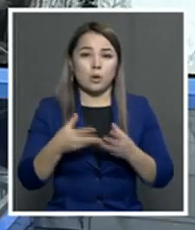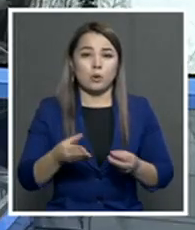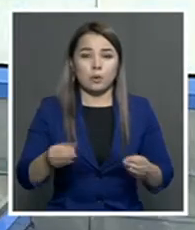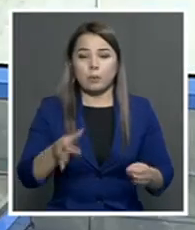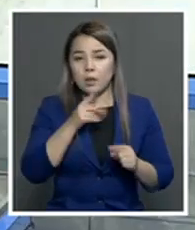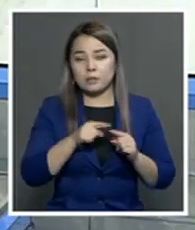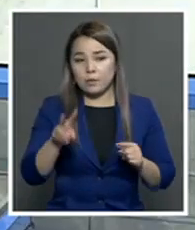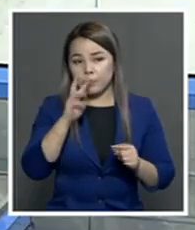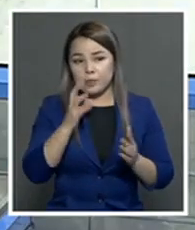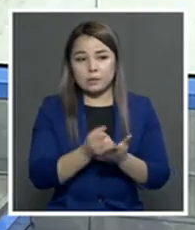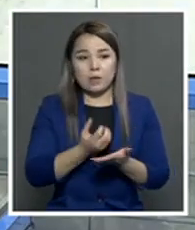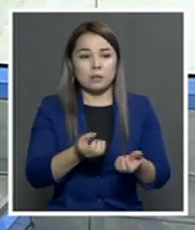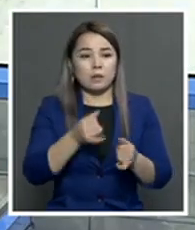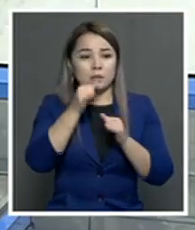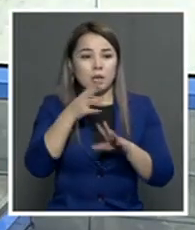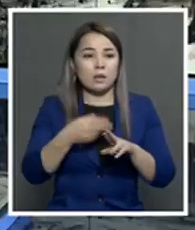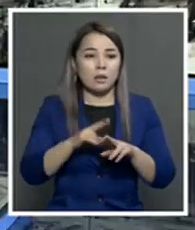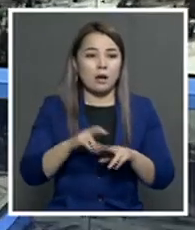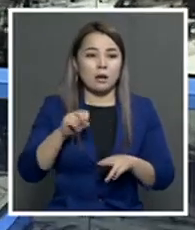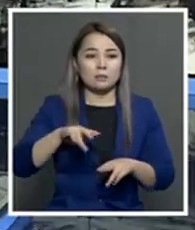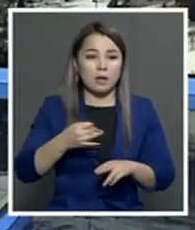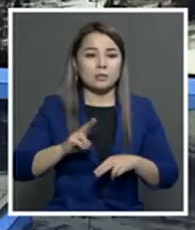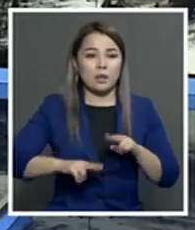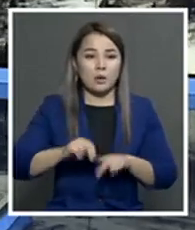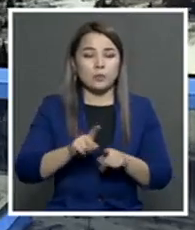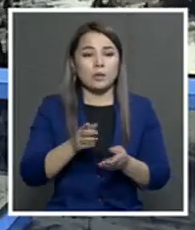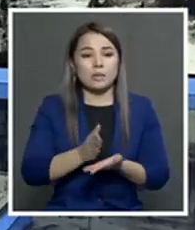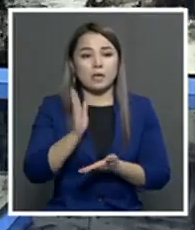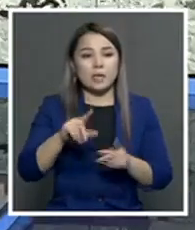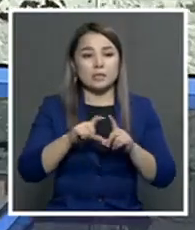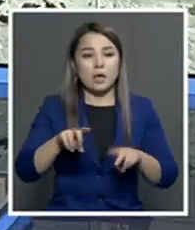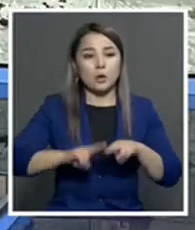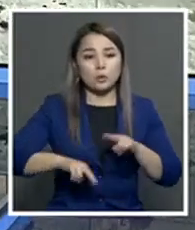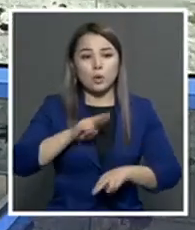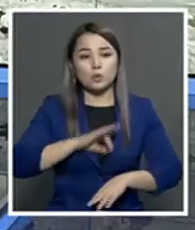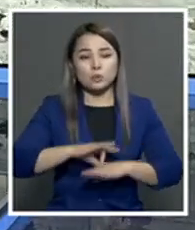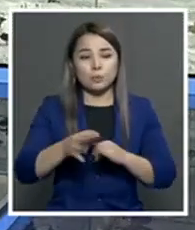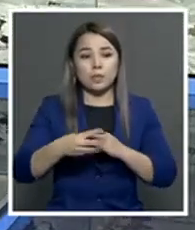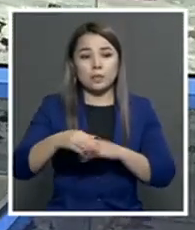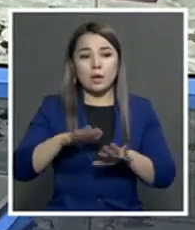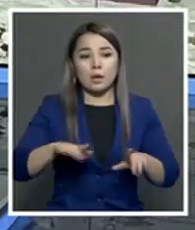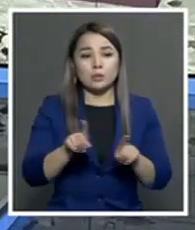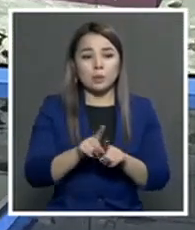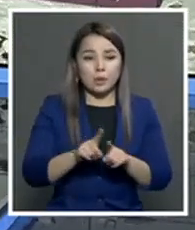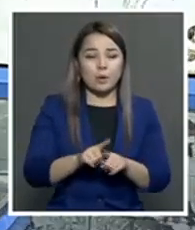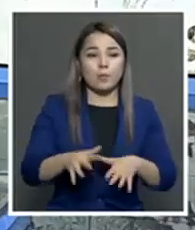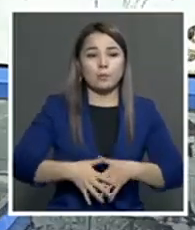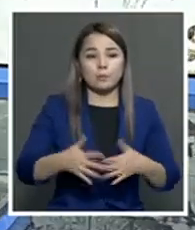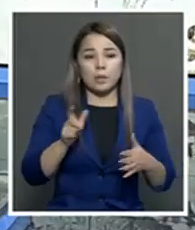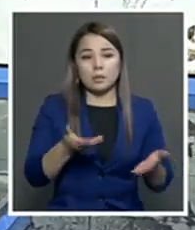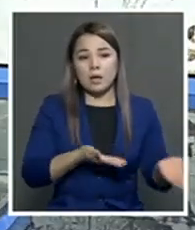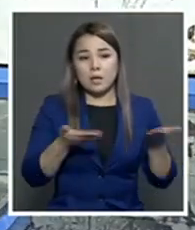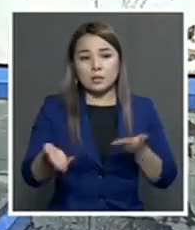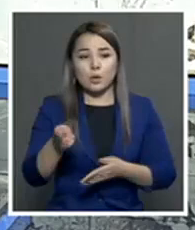еңбек ақысын ала алмай жүр. Алтай ауданында салынып жатқан стратегиялық нысанның құрылыс жұмыстарына жергілікті тұрғындар көптеп тартылған.